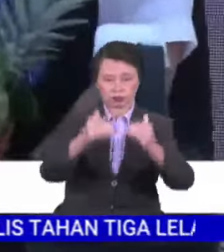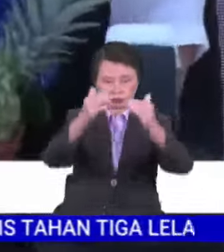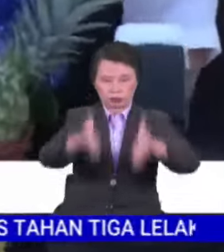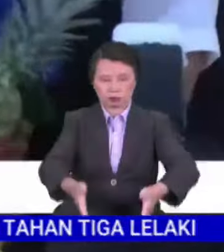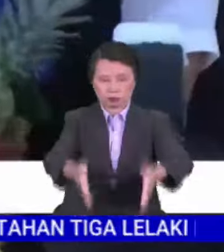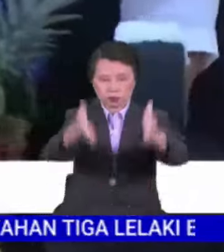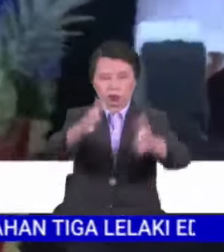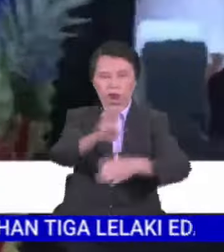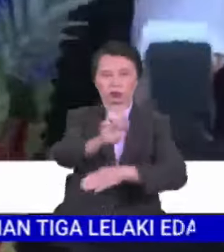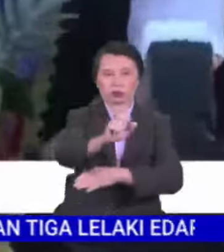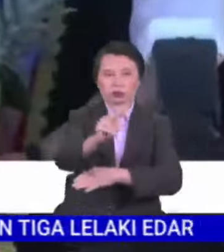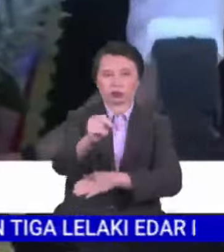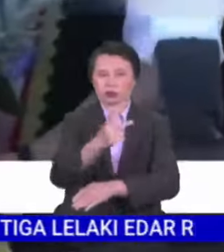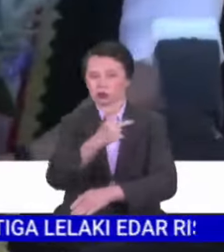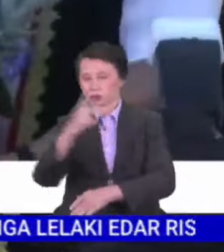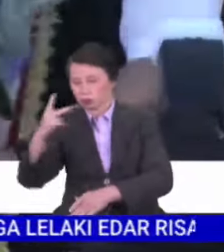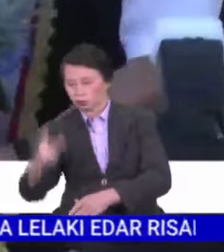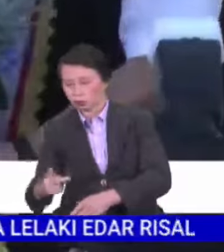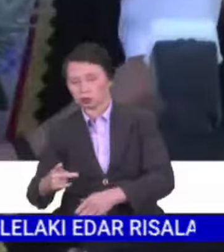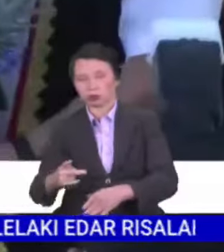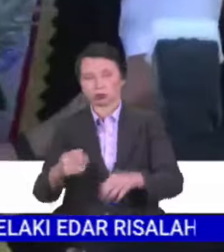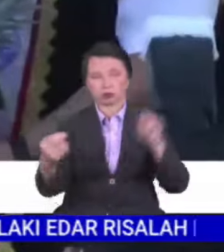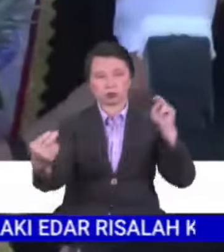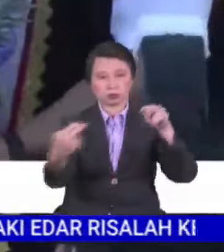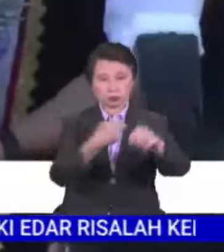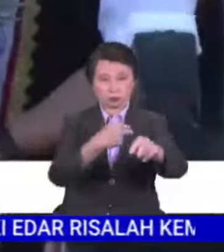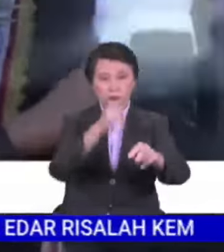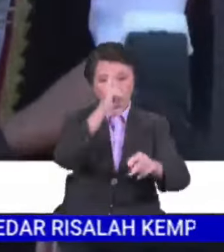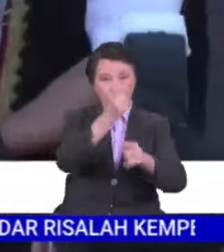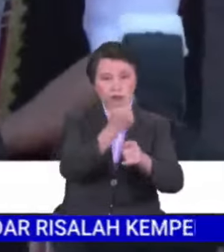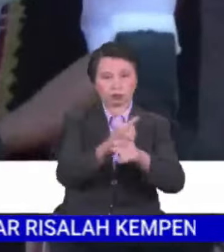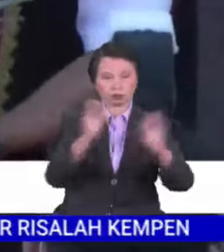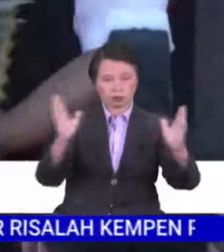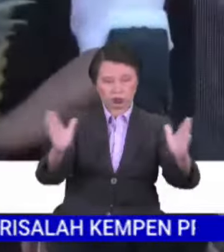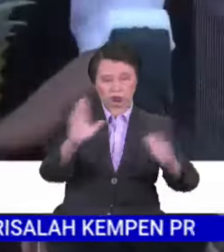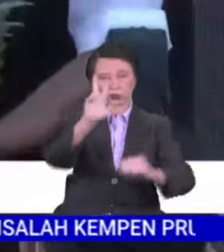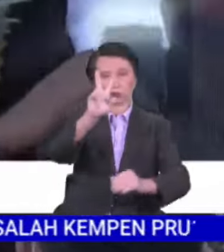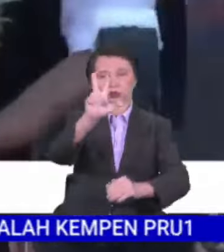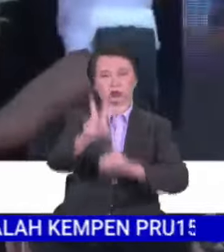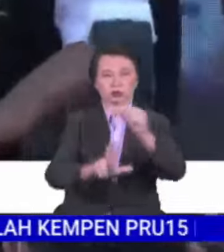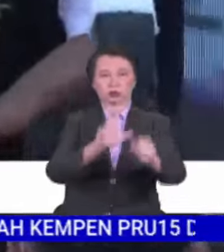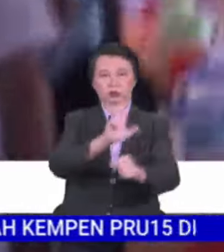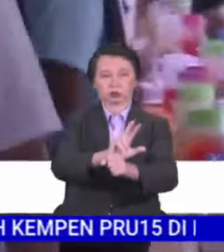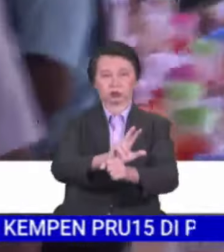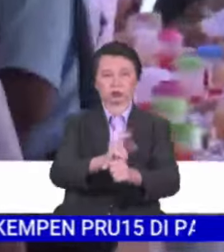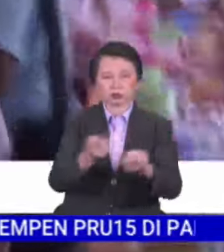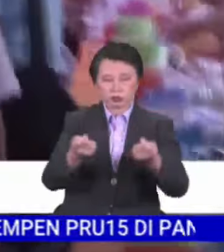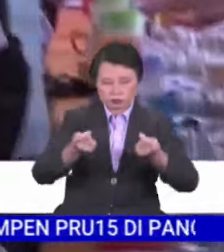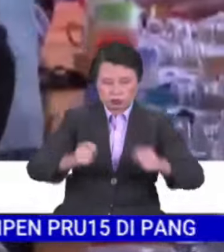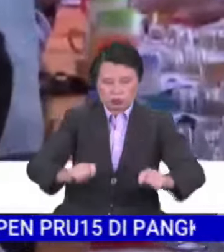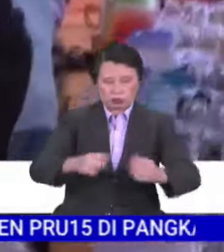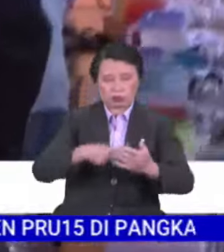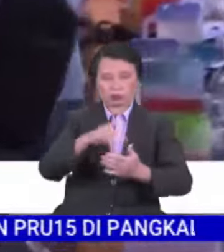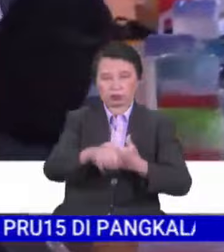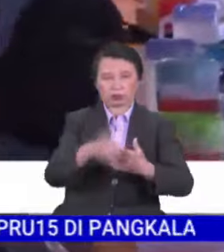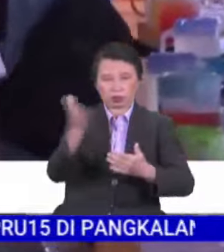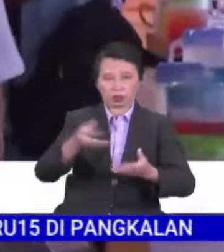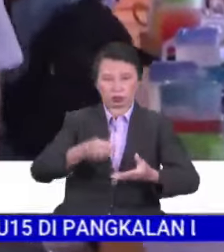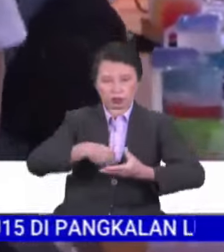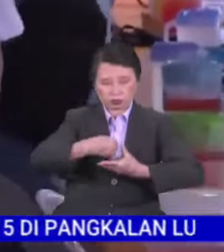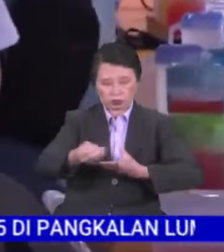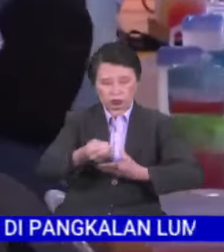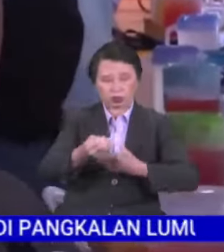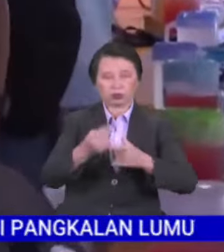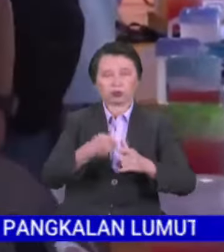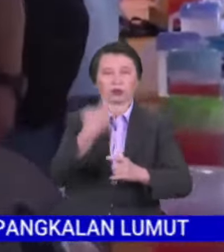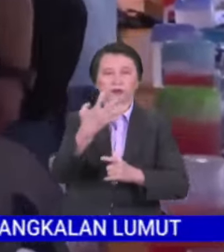Jalan Bau Kuching kepada lorong berkembar bakal menjadi kenyataan dalam tempoh 3 tahun lagi. Katanya tender projek terbabit akan dikeluarkan pada April